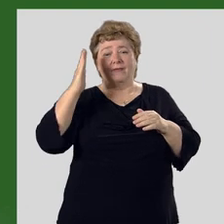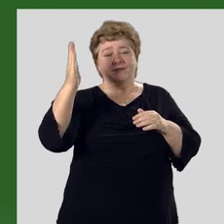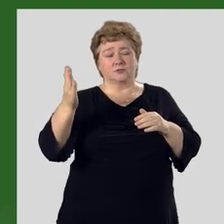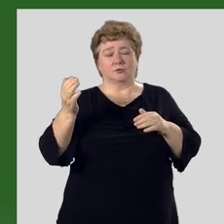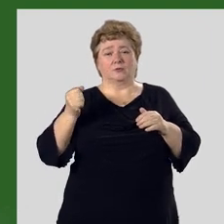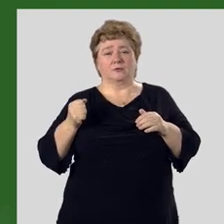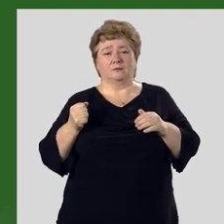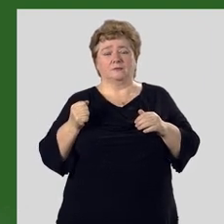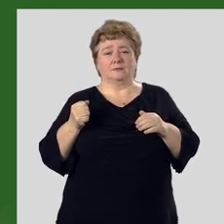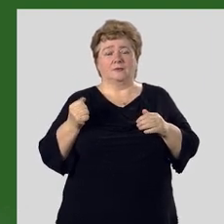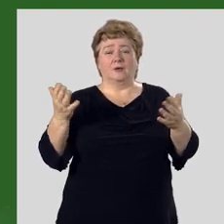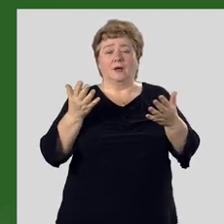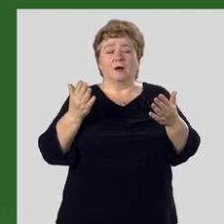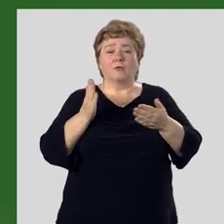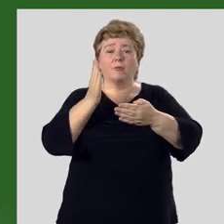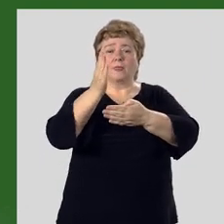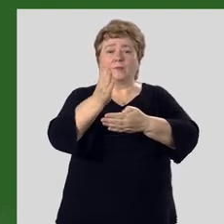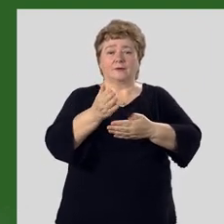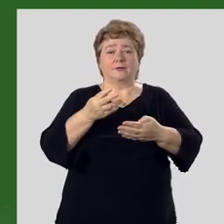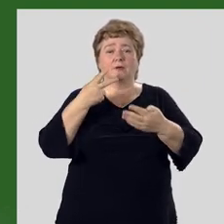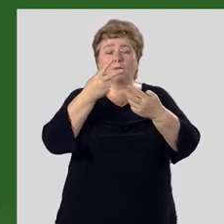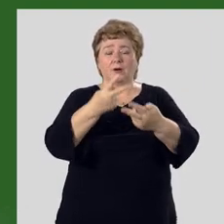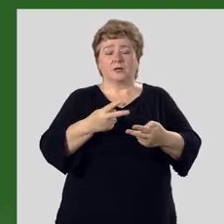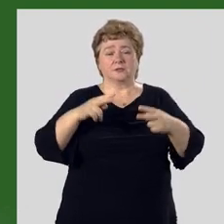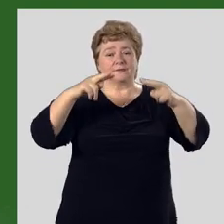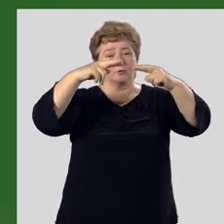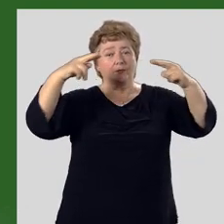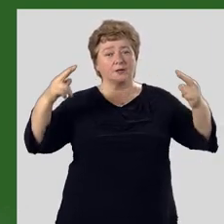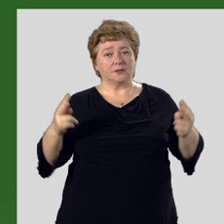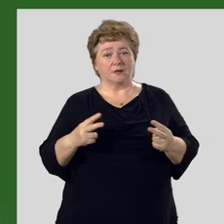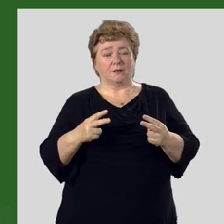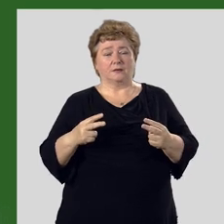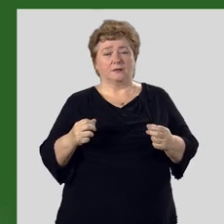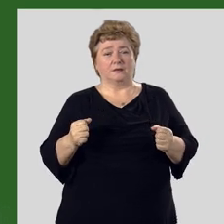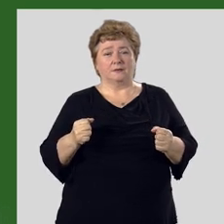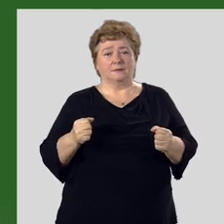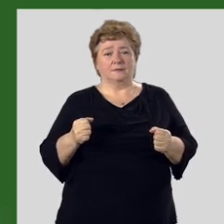Запад-восток. Какое направление показывают меридианы?